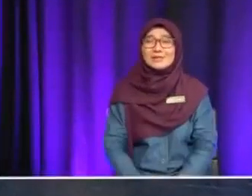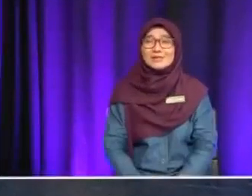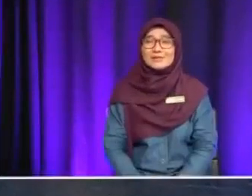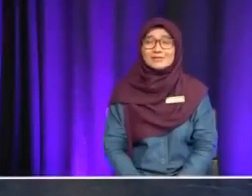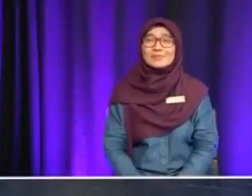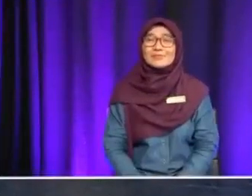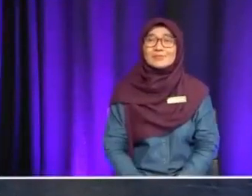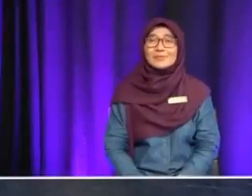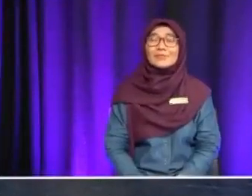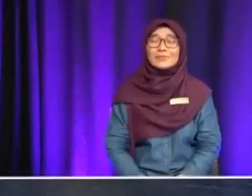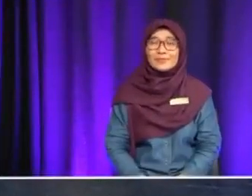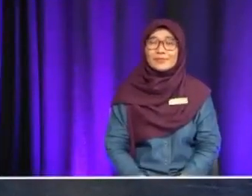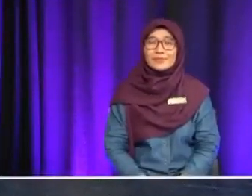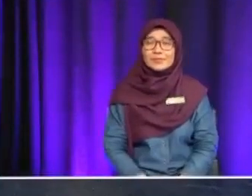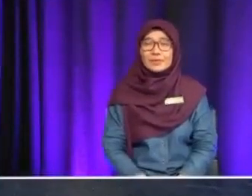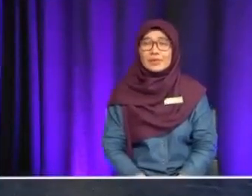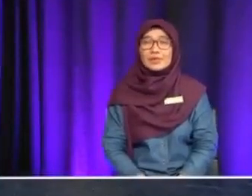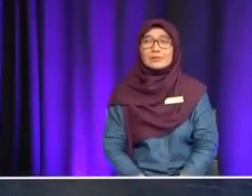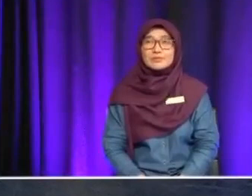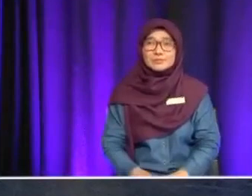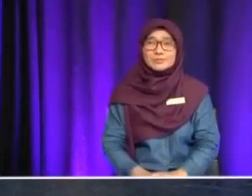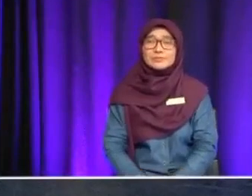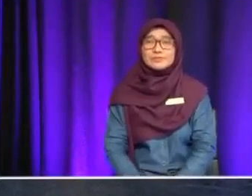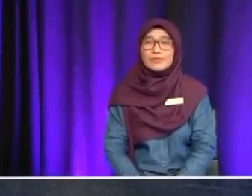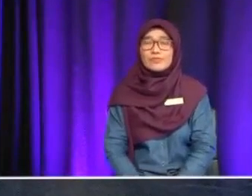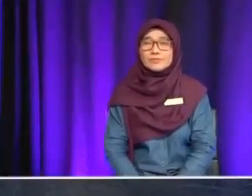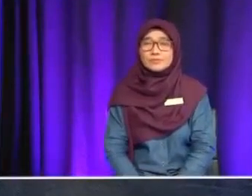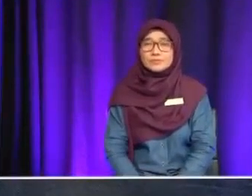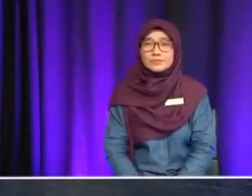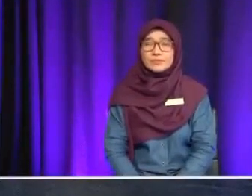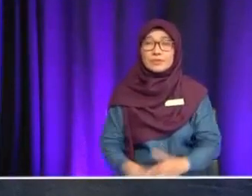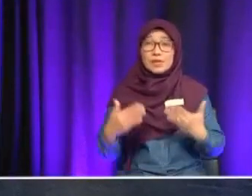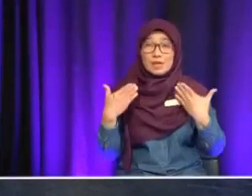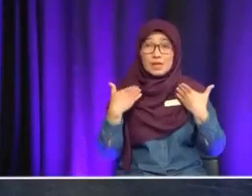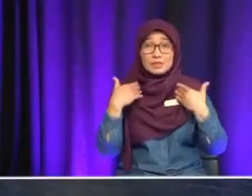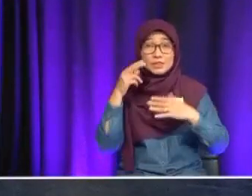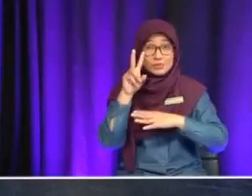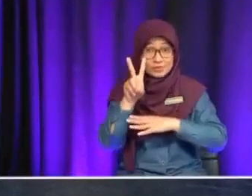kita sama. Kita bekerja sama, usaha sama-sama. Tapi yang ini dia lebih